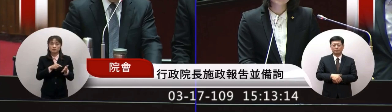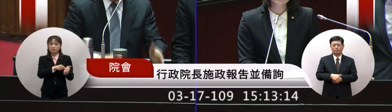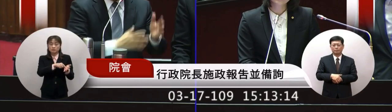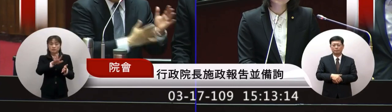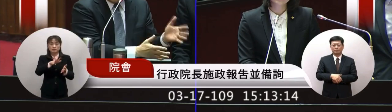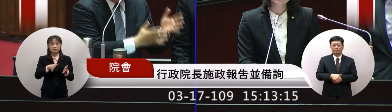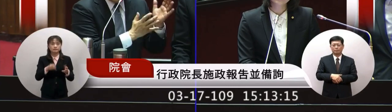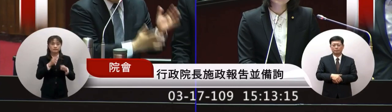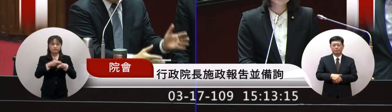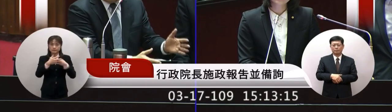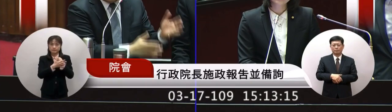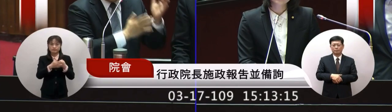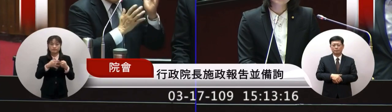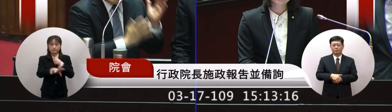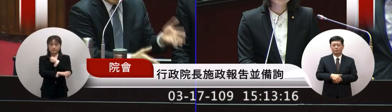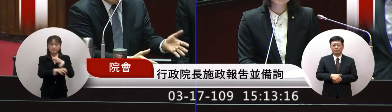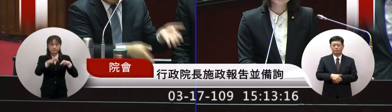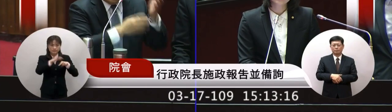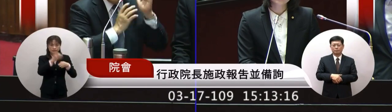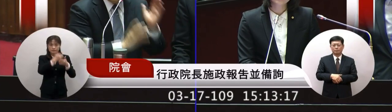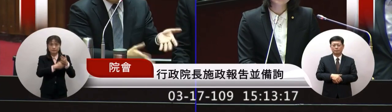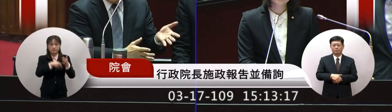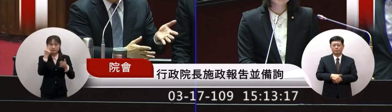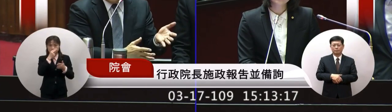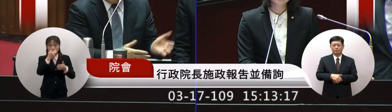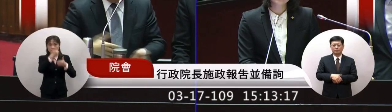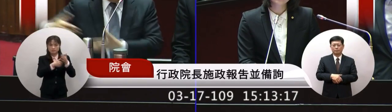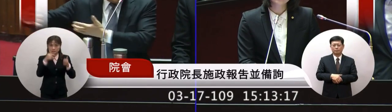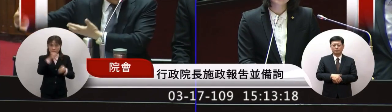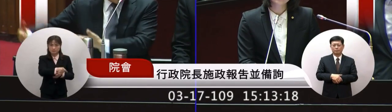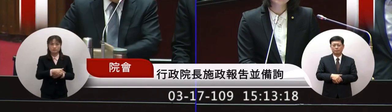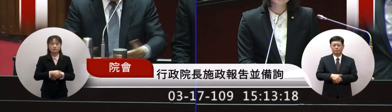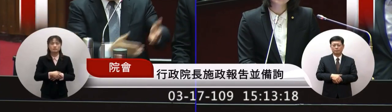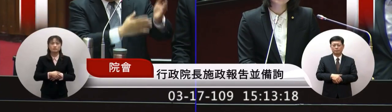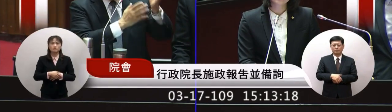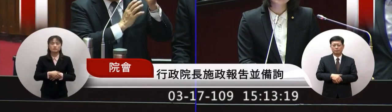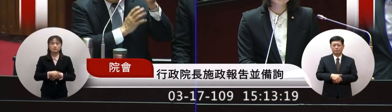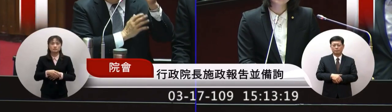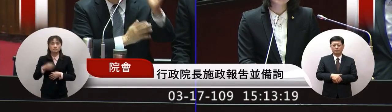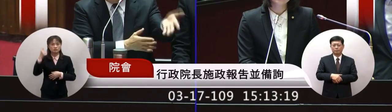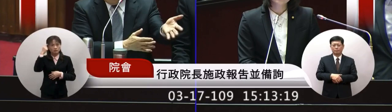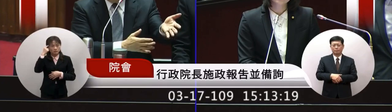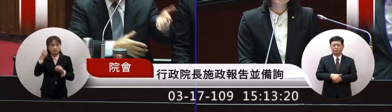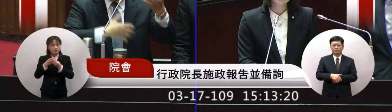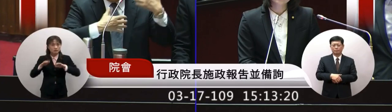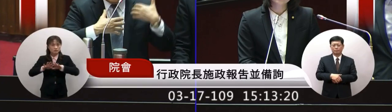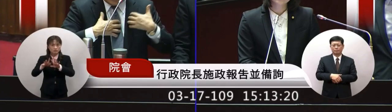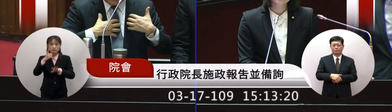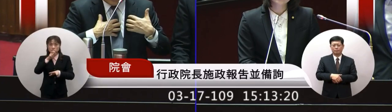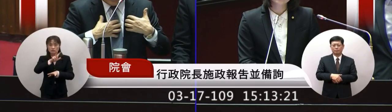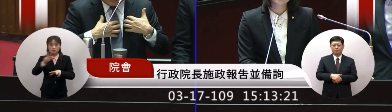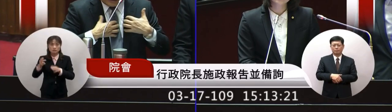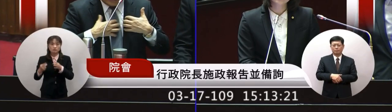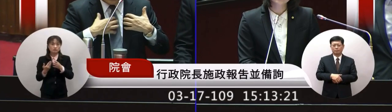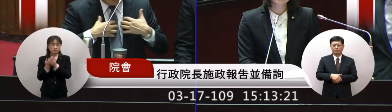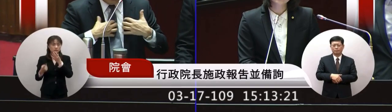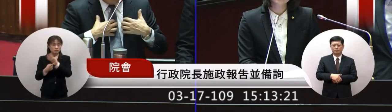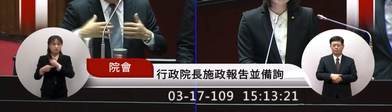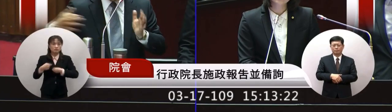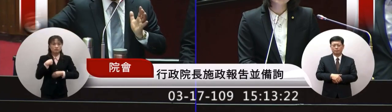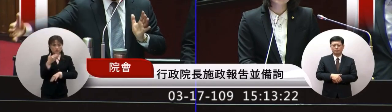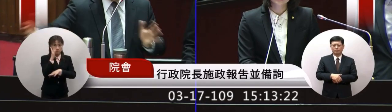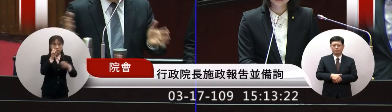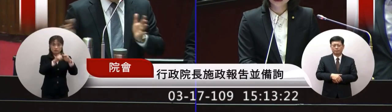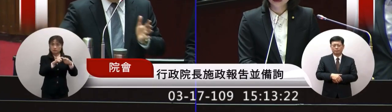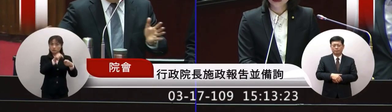风险。同样，政府要发展再生能源绿色产业，政府往这一个目标，行政院讲这个目